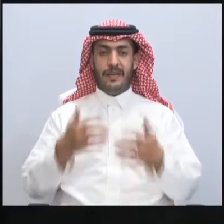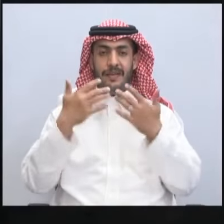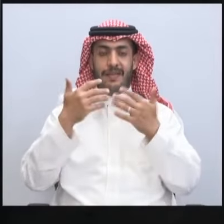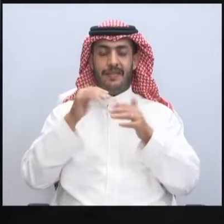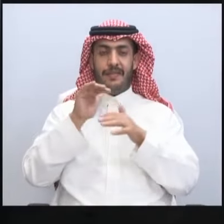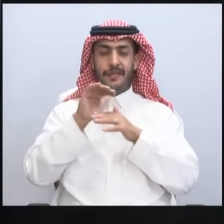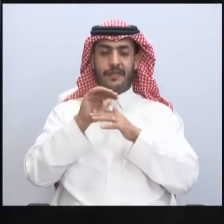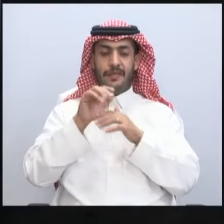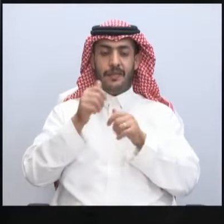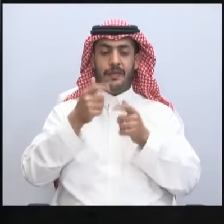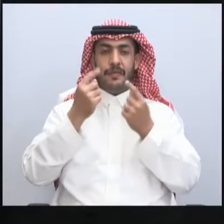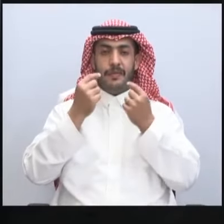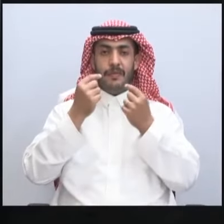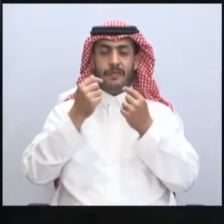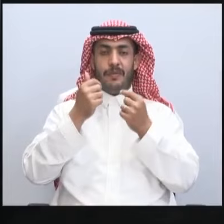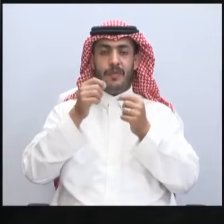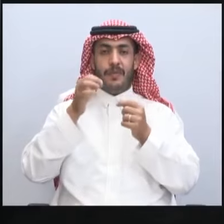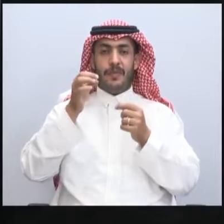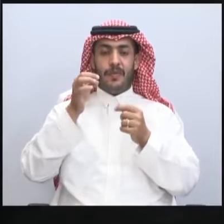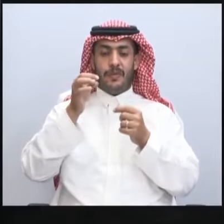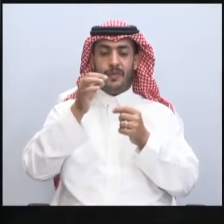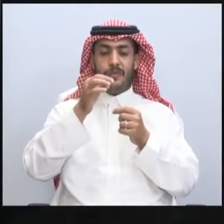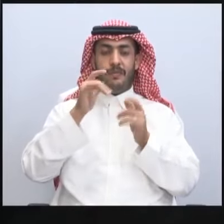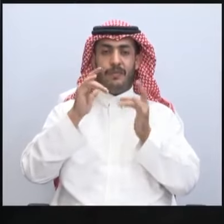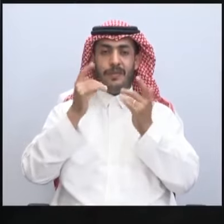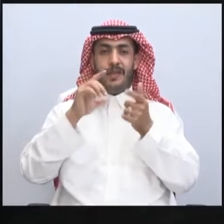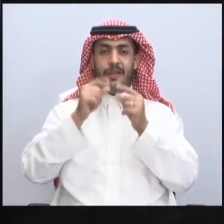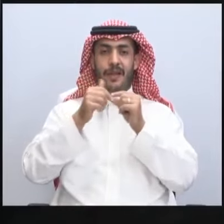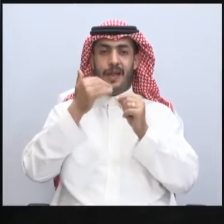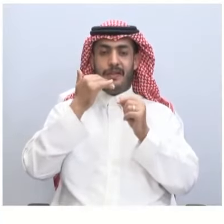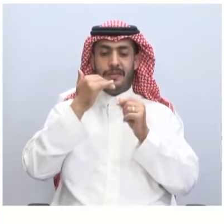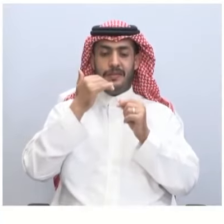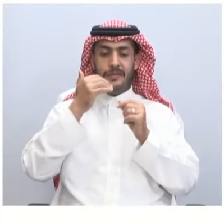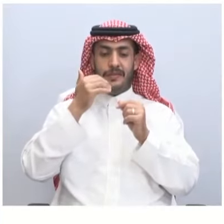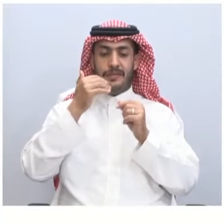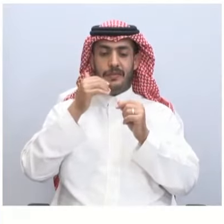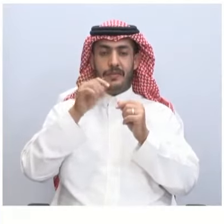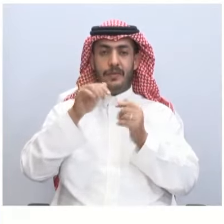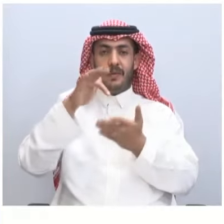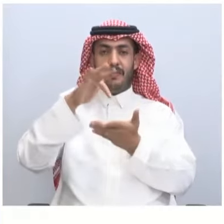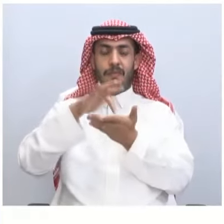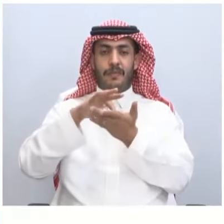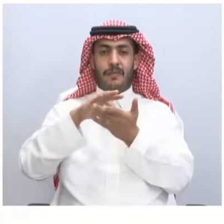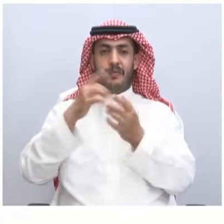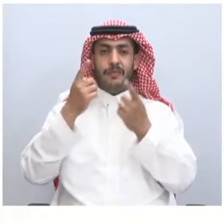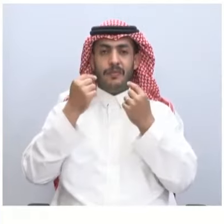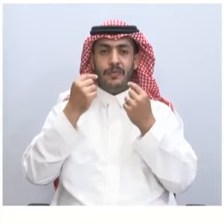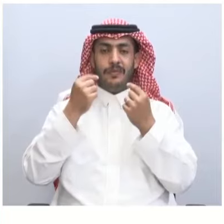تمهيد تتميز دول مجلس التعاون لدول الخليج العربيه بموقعها